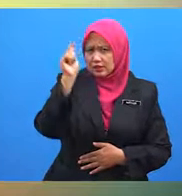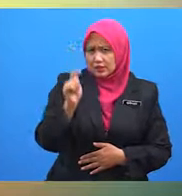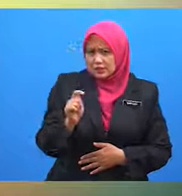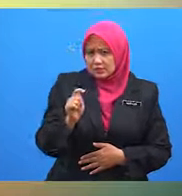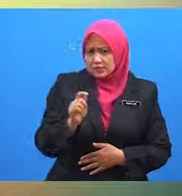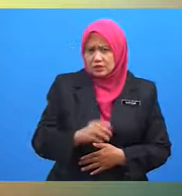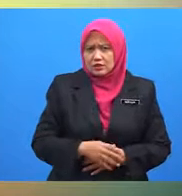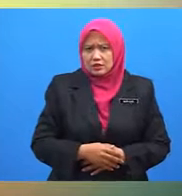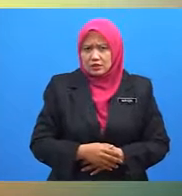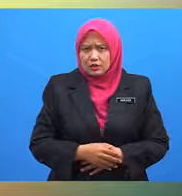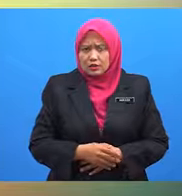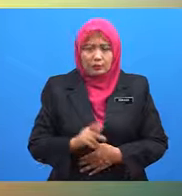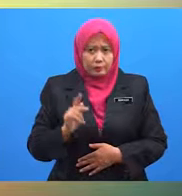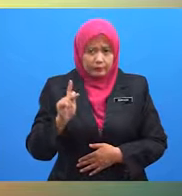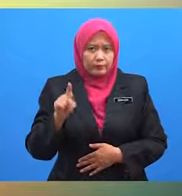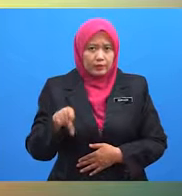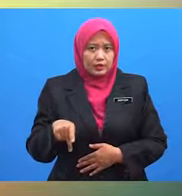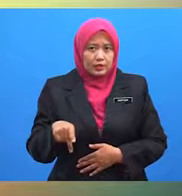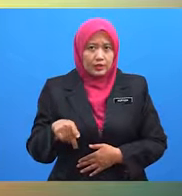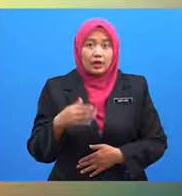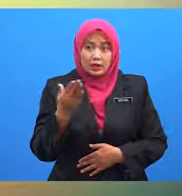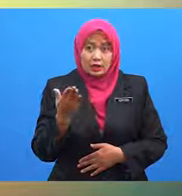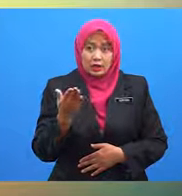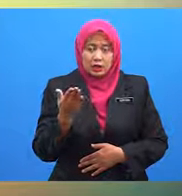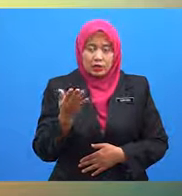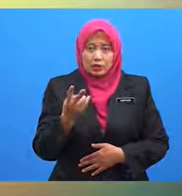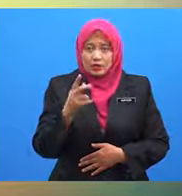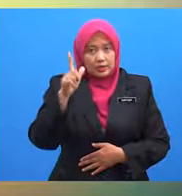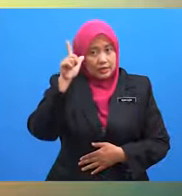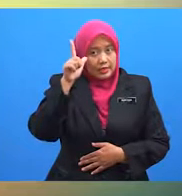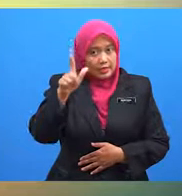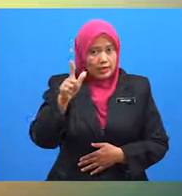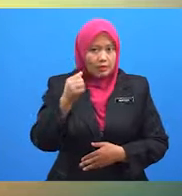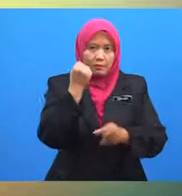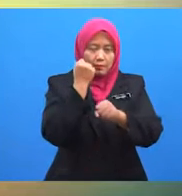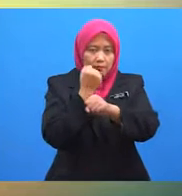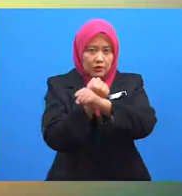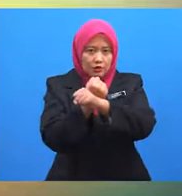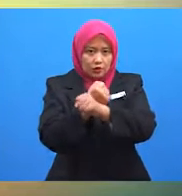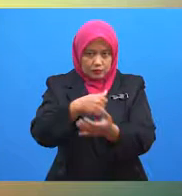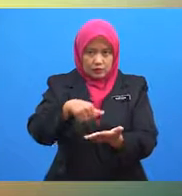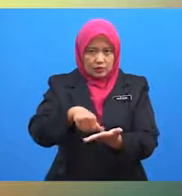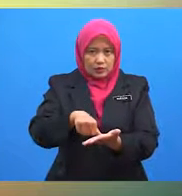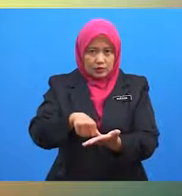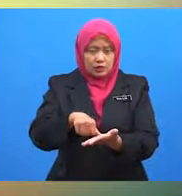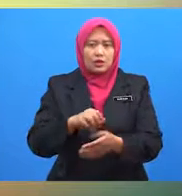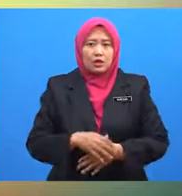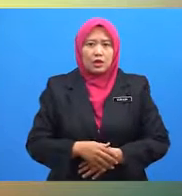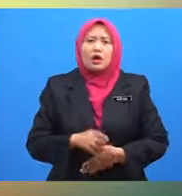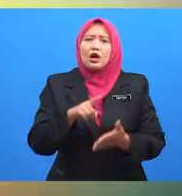sekalian. Pernahkah di antara kamu melihat batu bersurat? Dan apakah